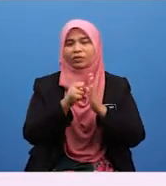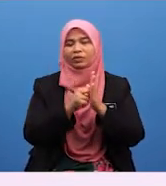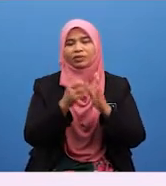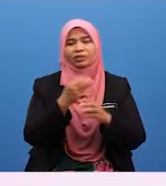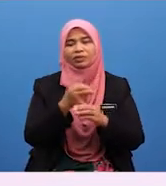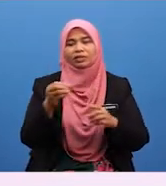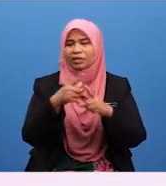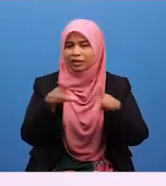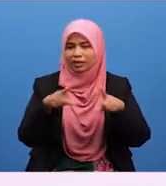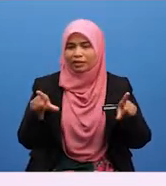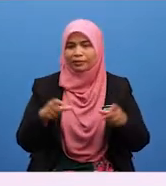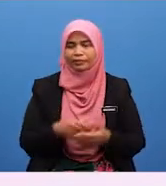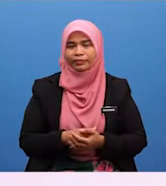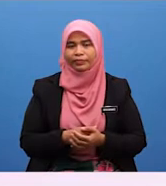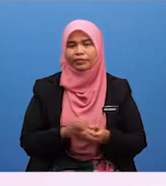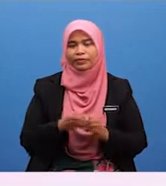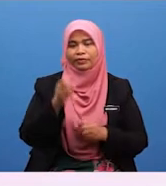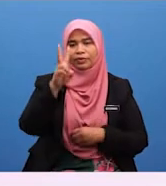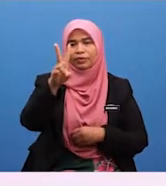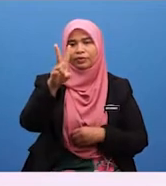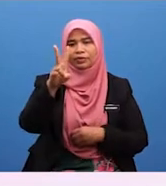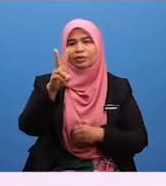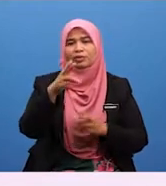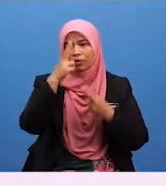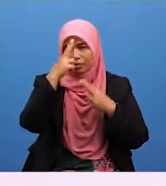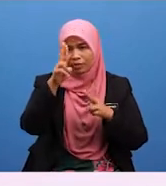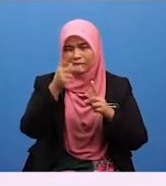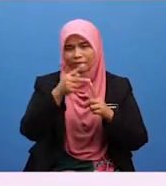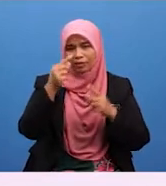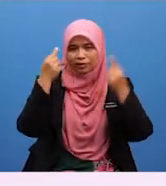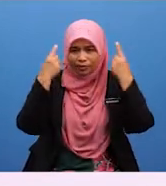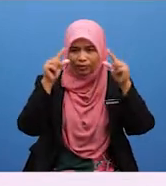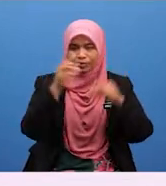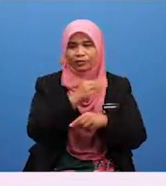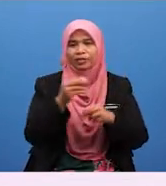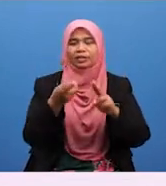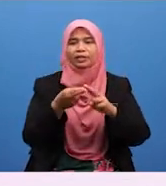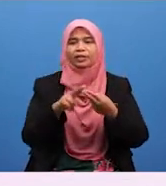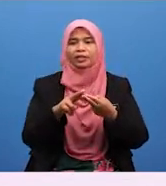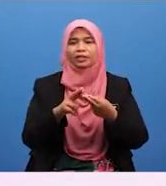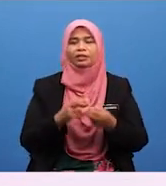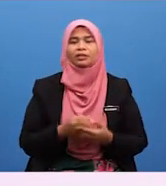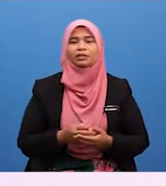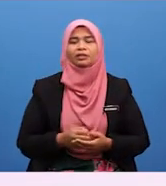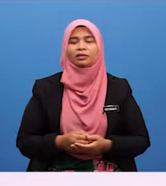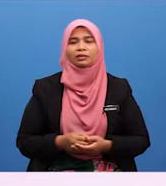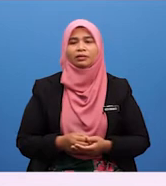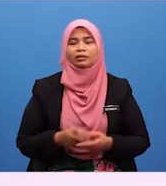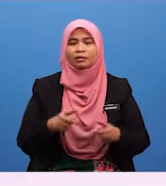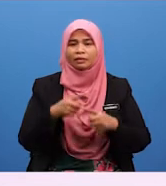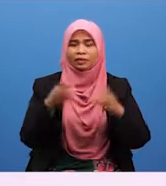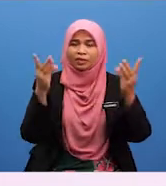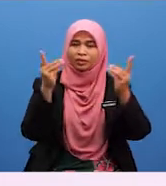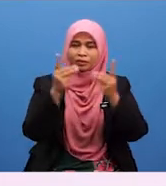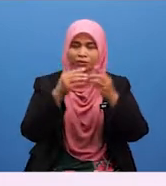dan sebagainya. Kedua, hormat kepada guru dan rakan. Bila bertemu